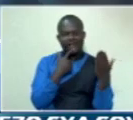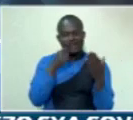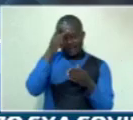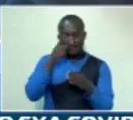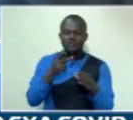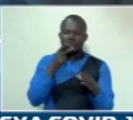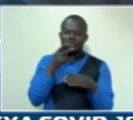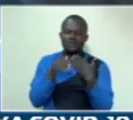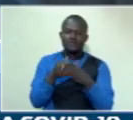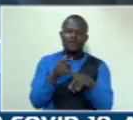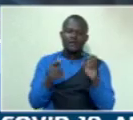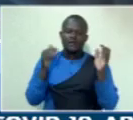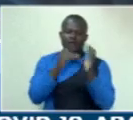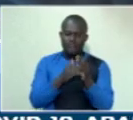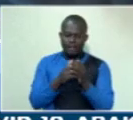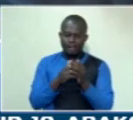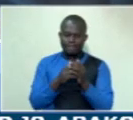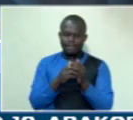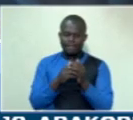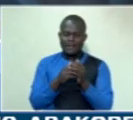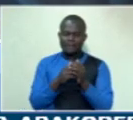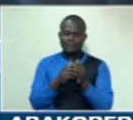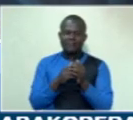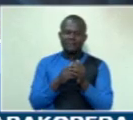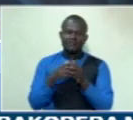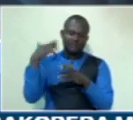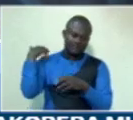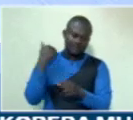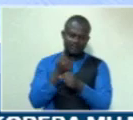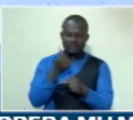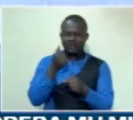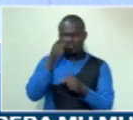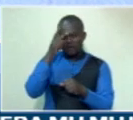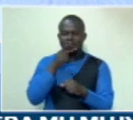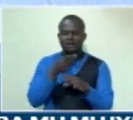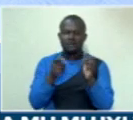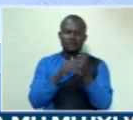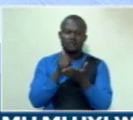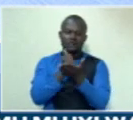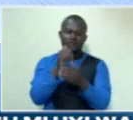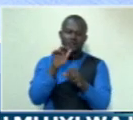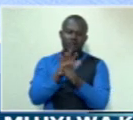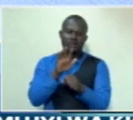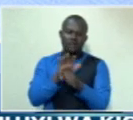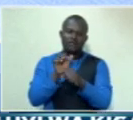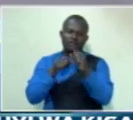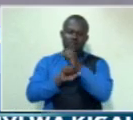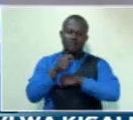ari umubyeyi ariko ejo inshingano yo gukora kuba ari umubyeyi akaba afite n'iyo kubakora